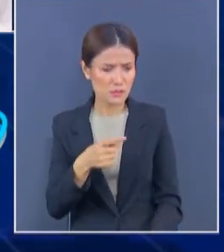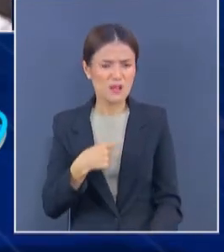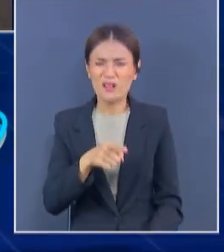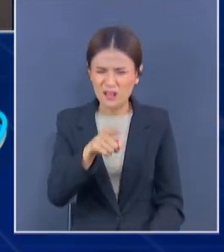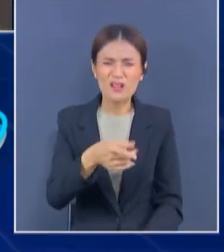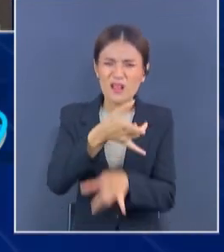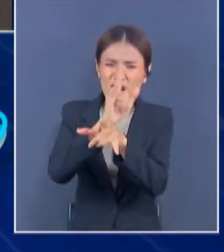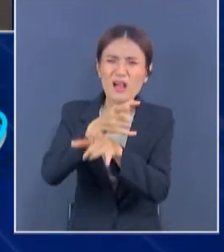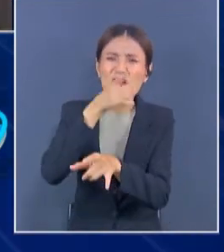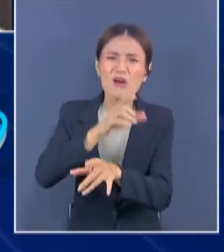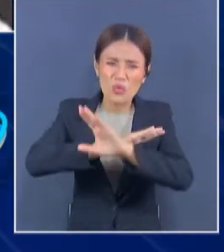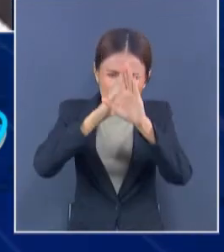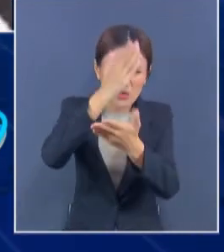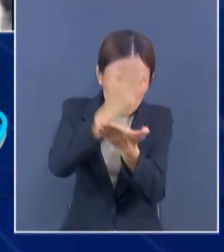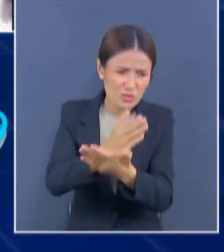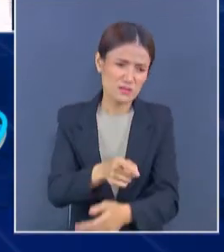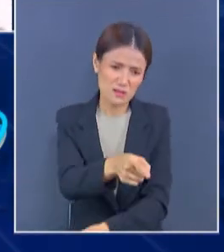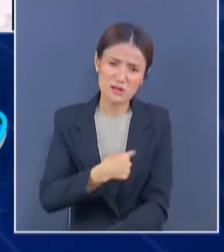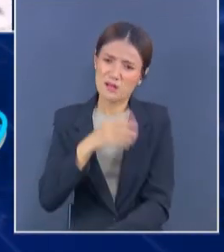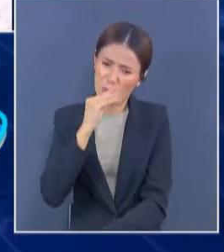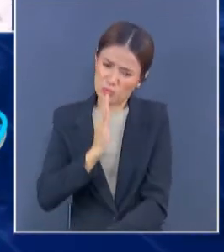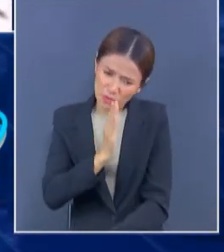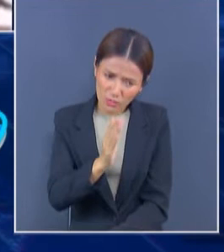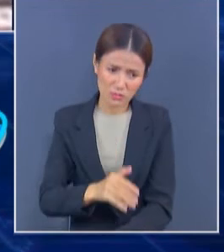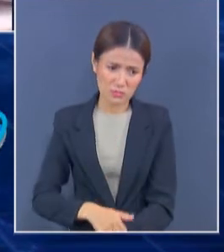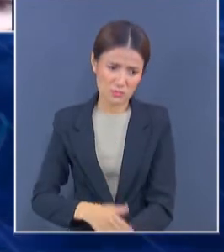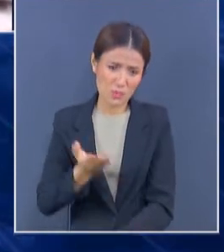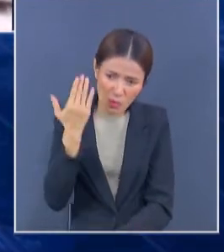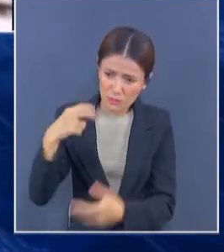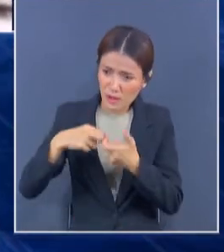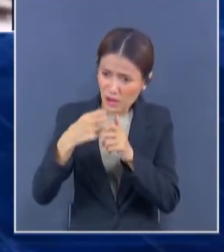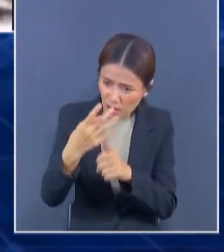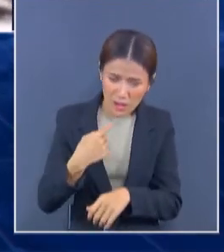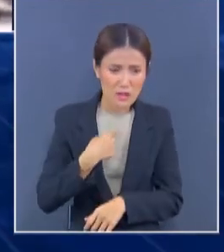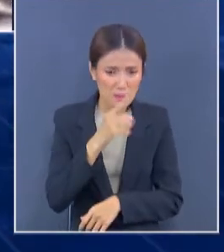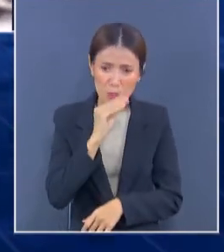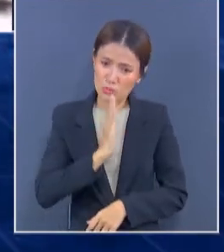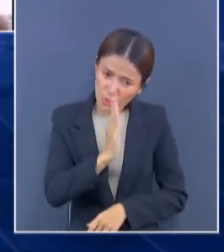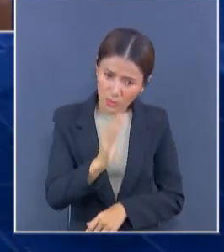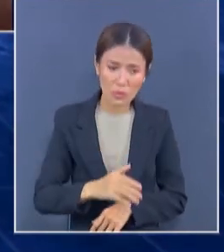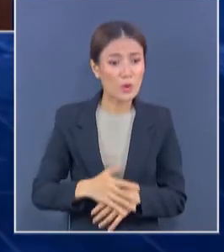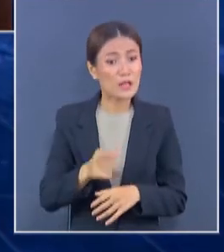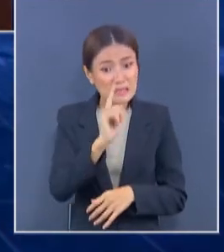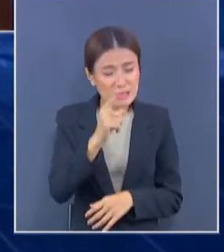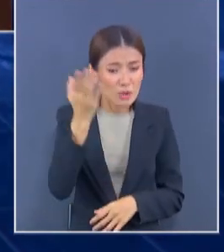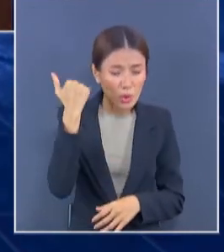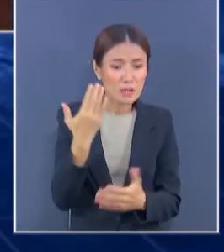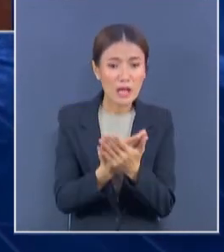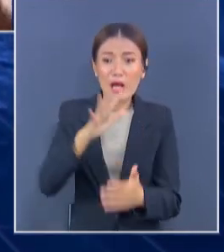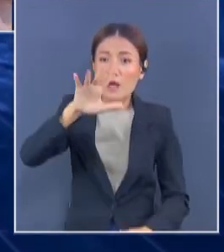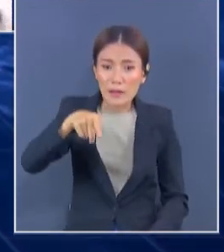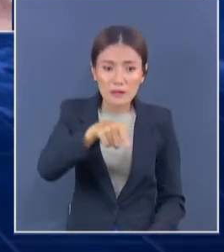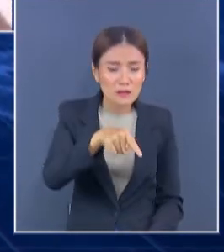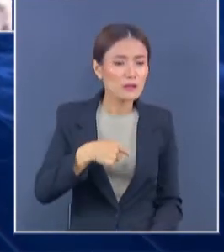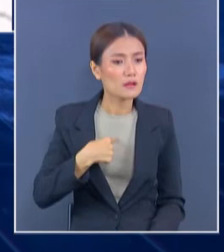สติแล้วพูดความจริงว่าที่ผ่านมาในเกิดอะไรขึ้นเท่ากับว่าถ้าย้อนไปตกลงเรื่องของเงิน 5,000บาทถูกขาดไป